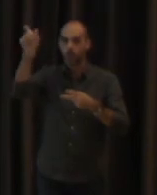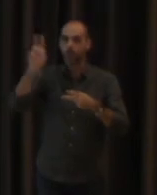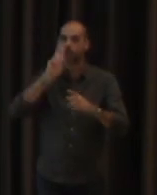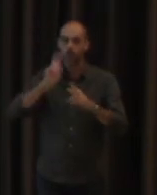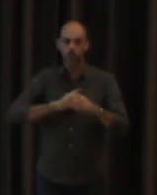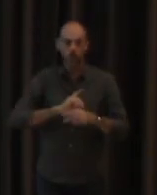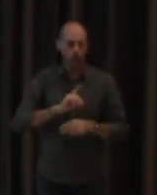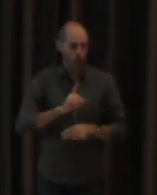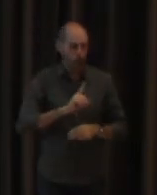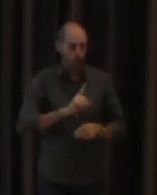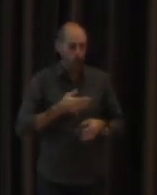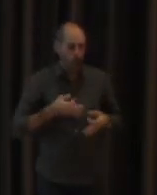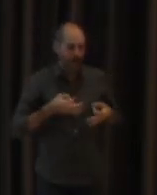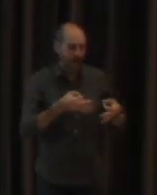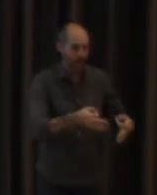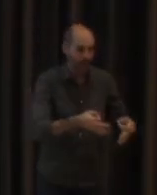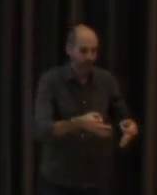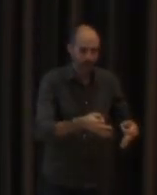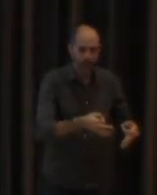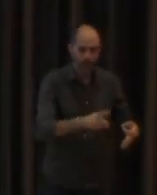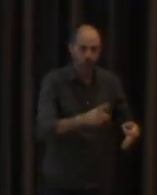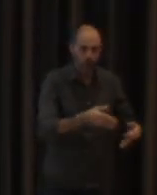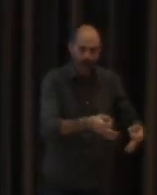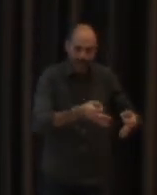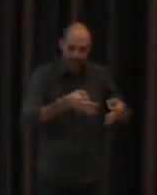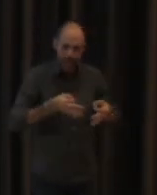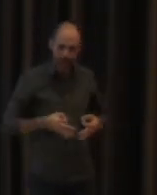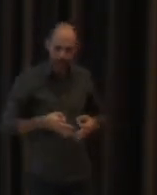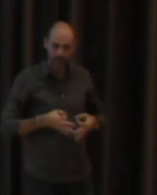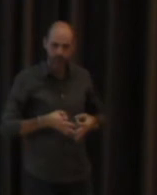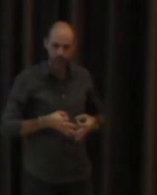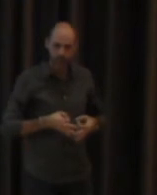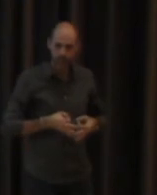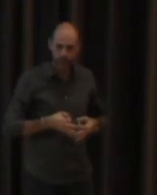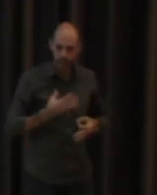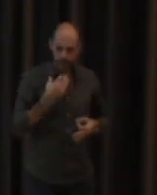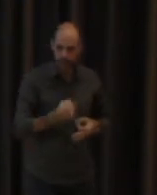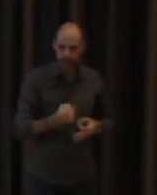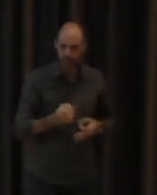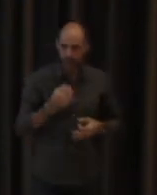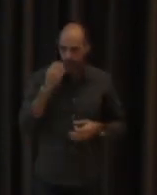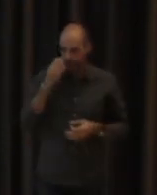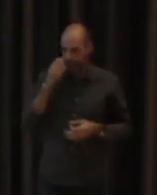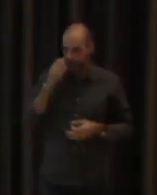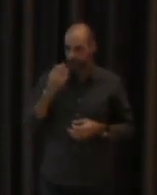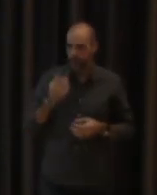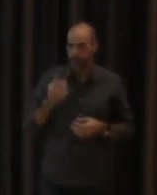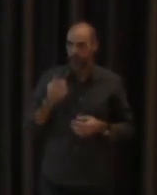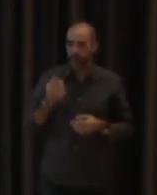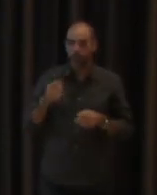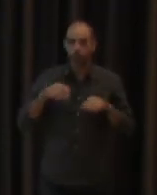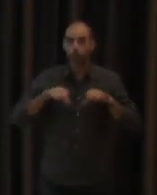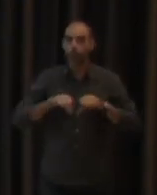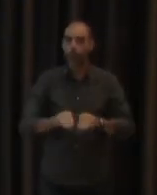hi arribes. No dirà, no arribes. No hi arribes. Veieu? Es tracta, doncs, d'un